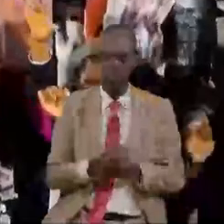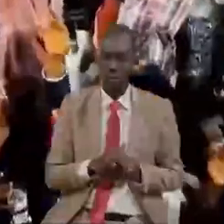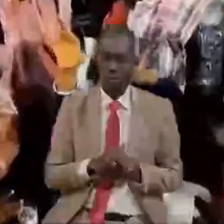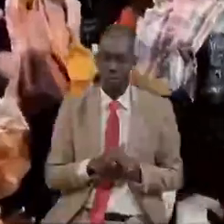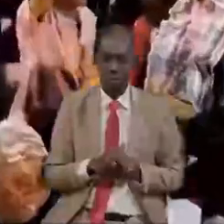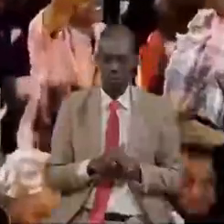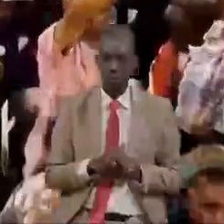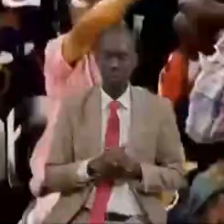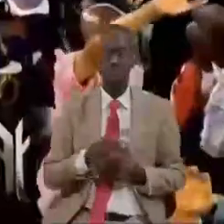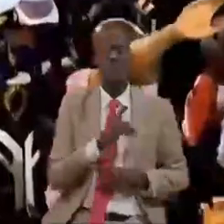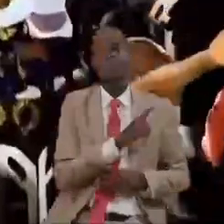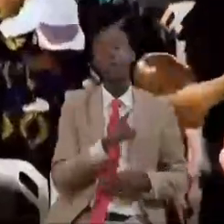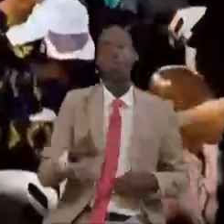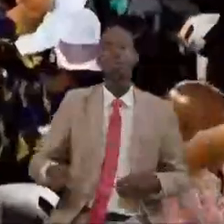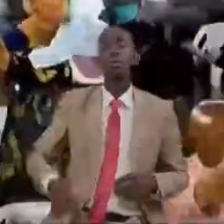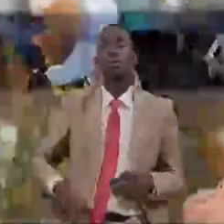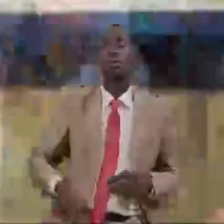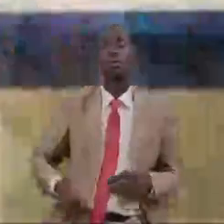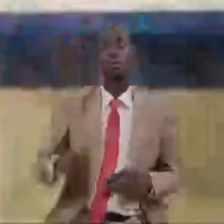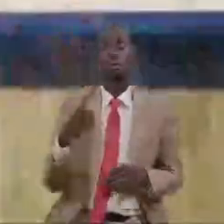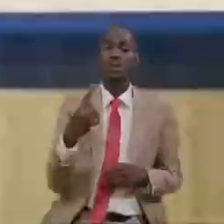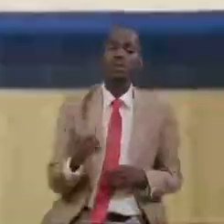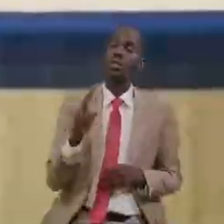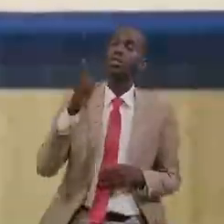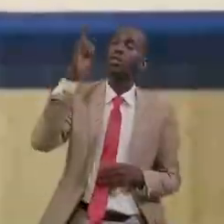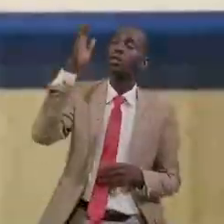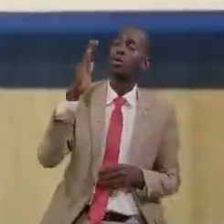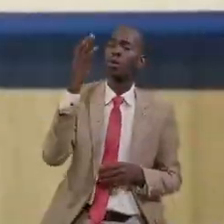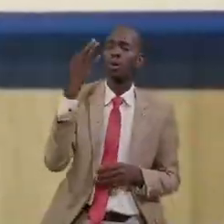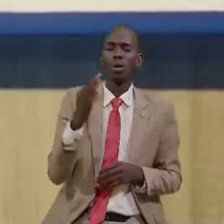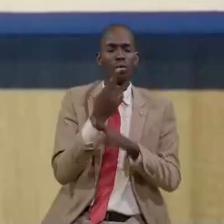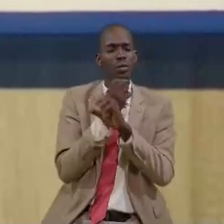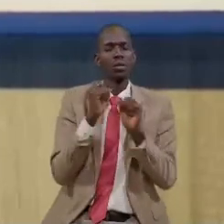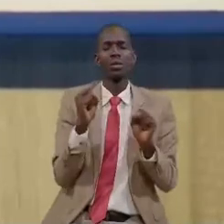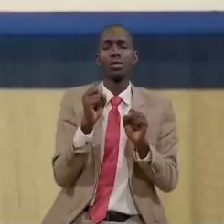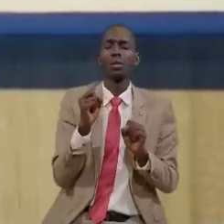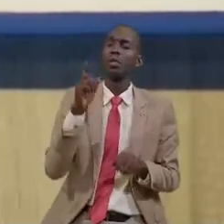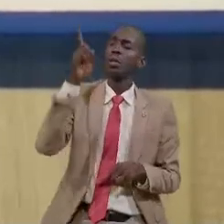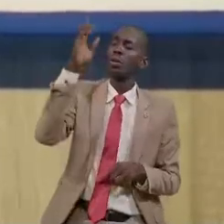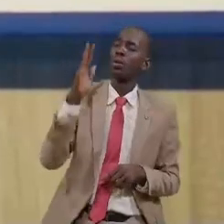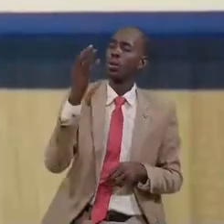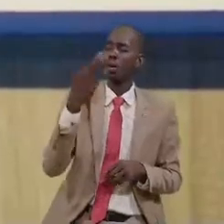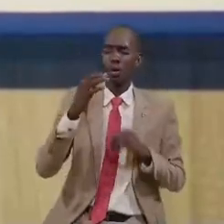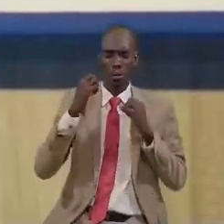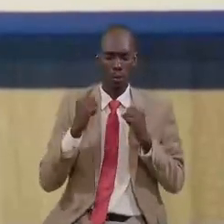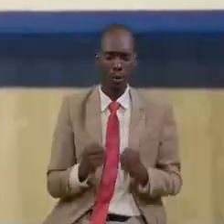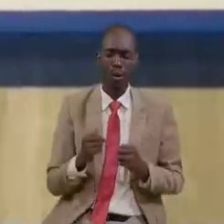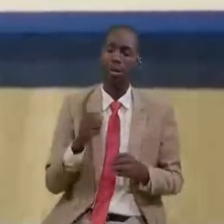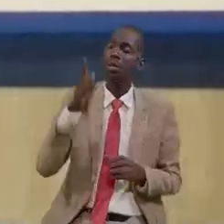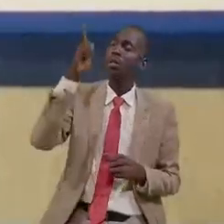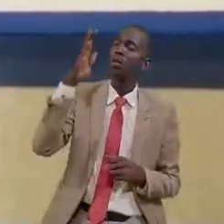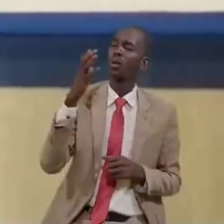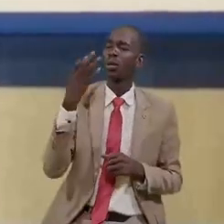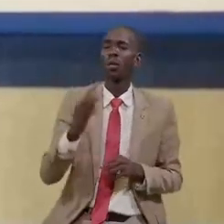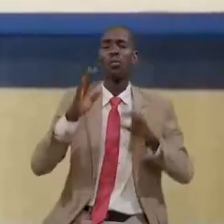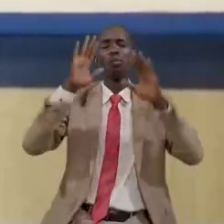Seigneur, le Dieu de la rédemption, le Dieu de la puissance, le Dieu de miracles,